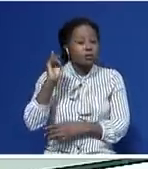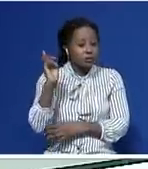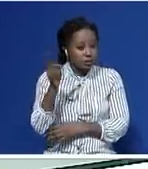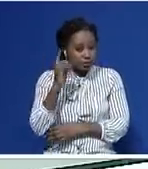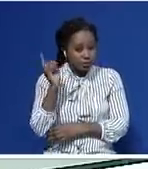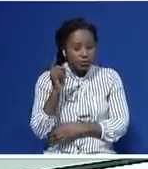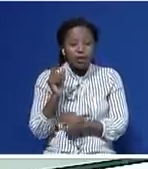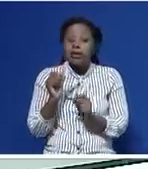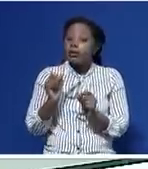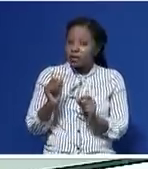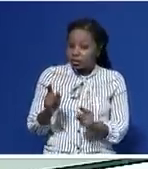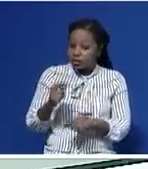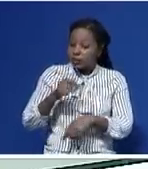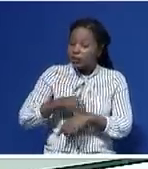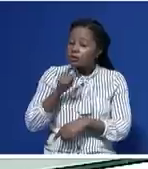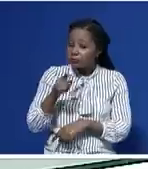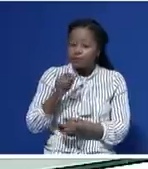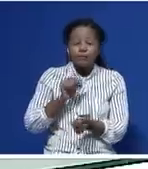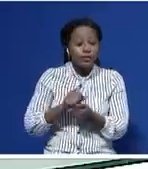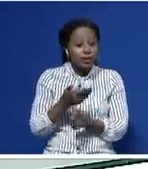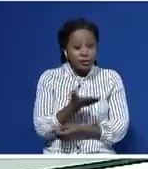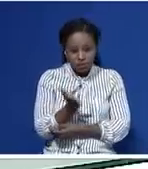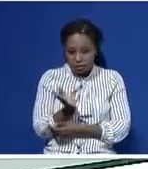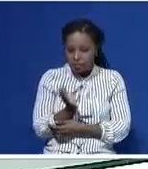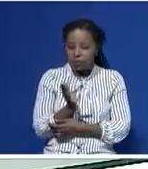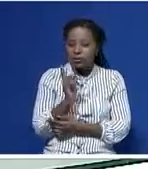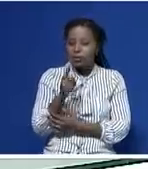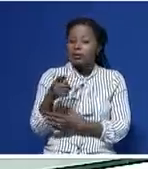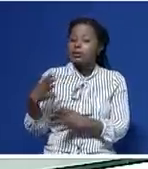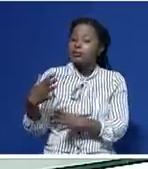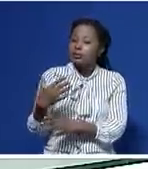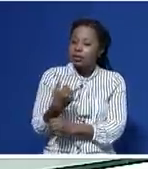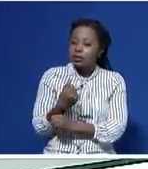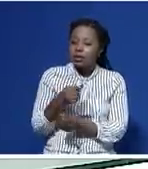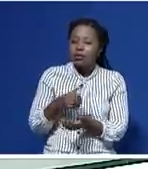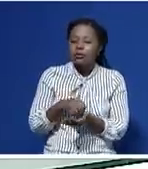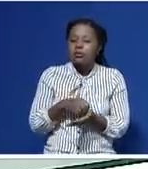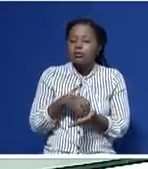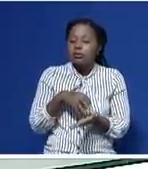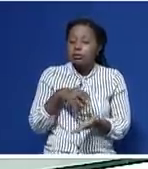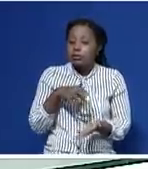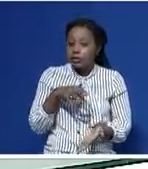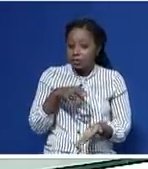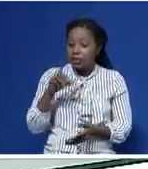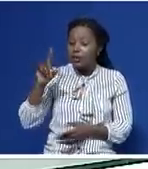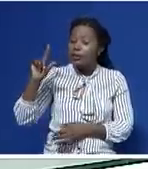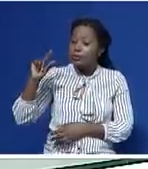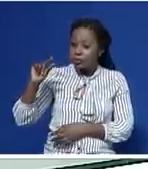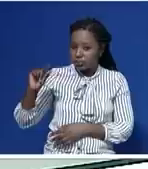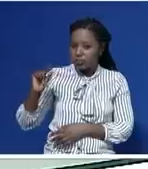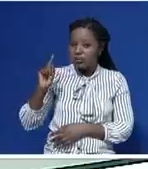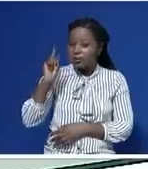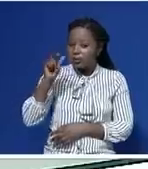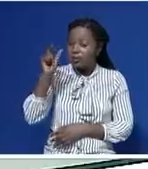kimataifa, lakini pia wakati huo huo bidhaa hizo zikiwa zinapatikana kwa gharama nafuu